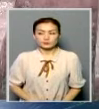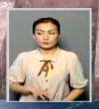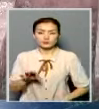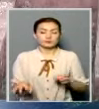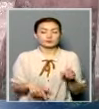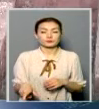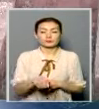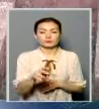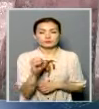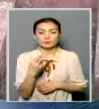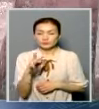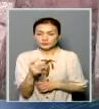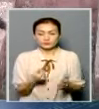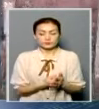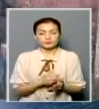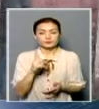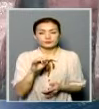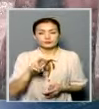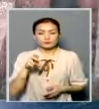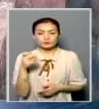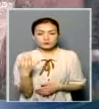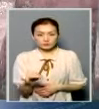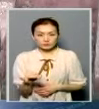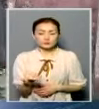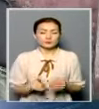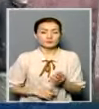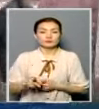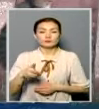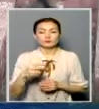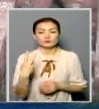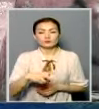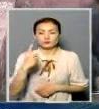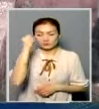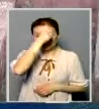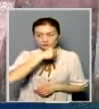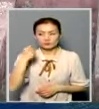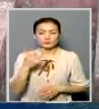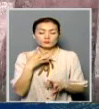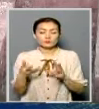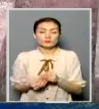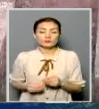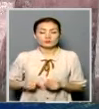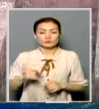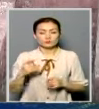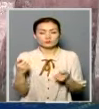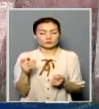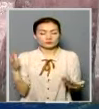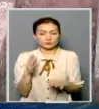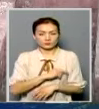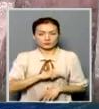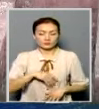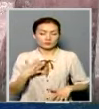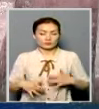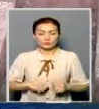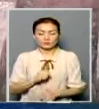Реконструкция дороги от микрорайона Балыкши до населенного пункта Зарослый началась в 2021 году. В текущем году из-за низкой температуры работы